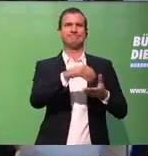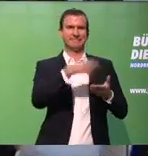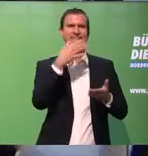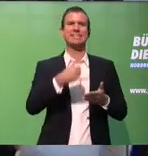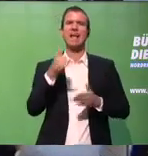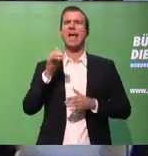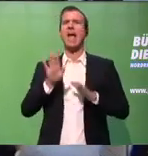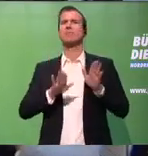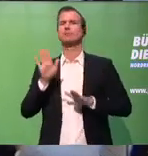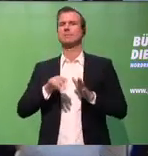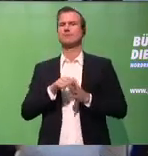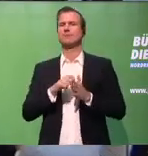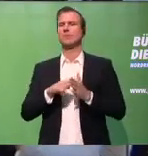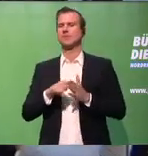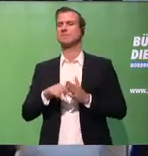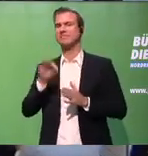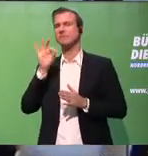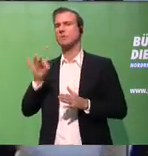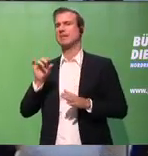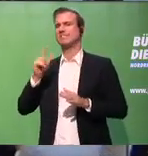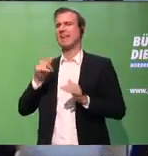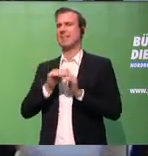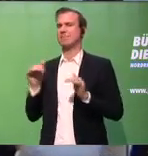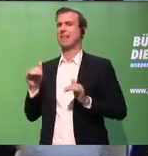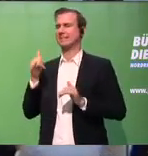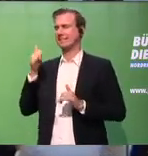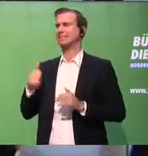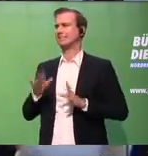das Votum zu Platz 2 eröffnen.